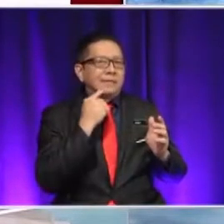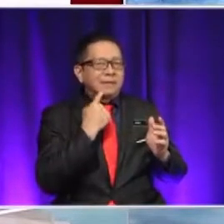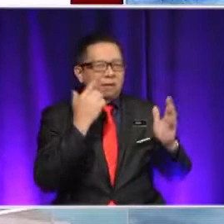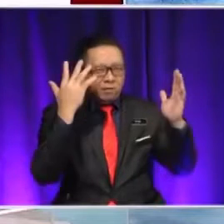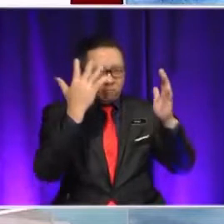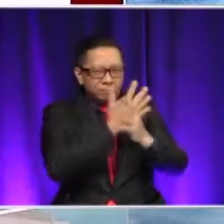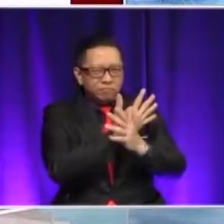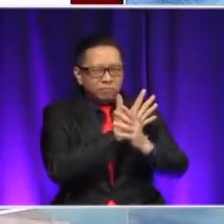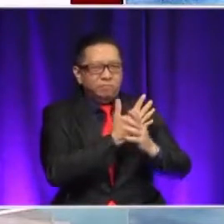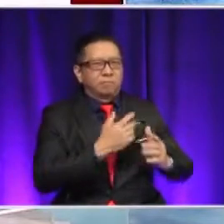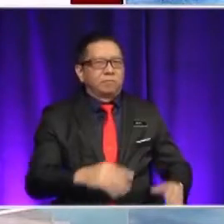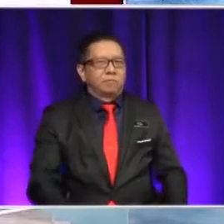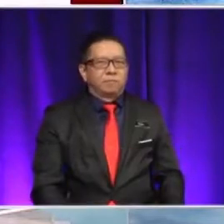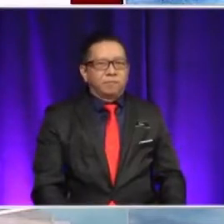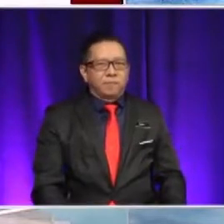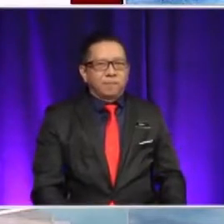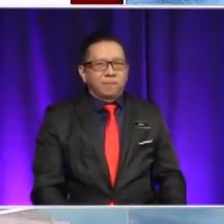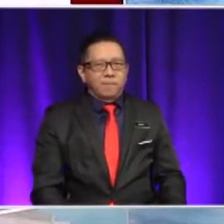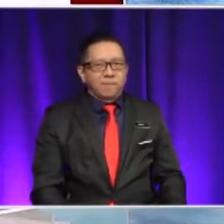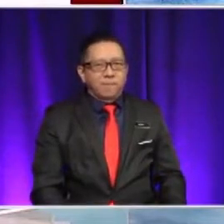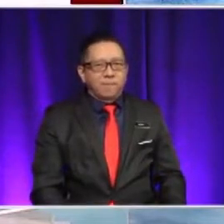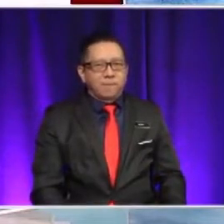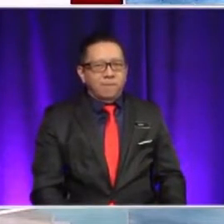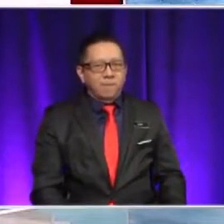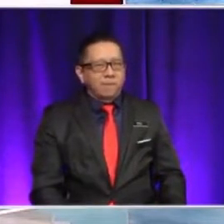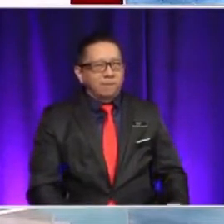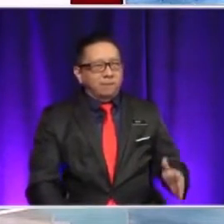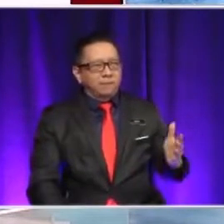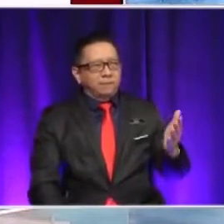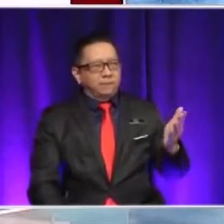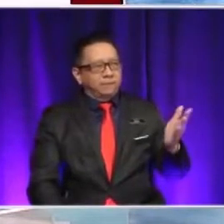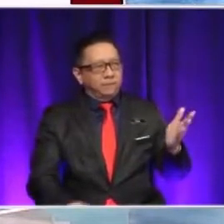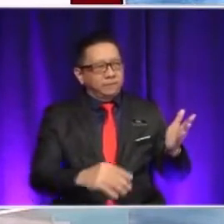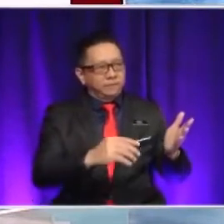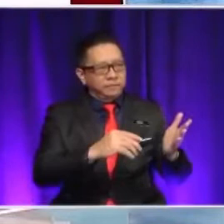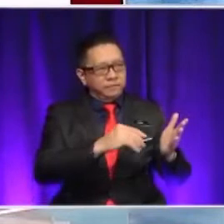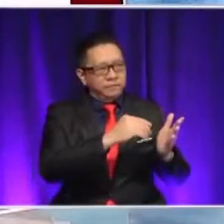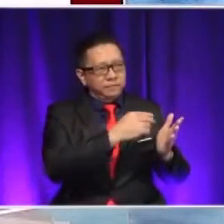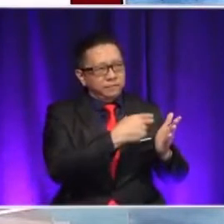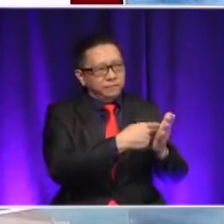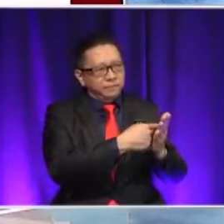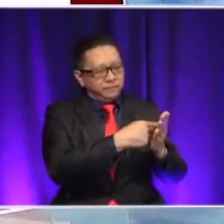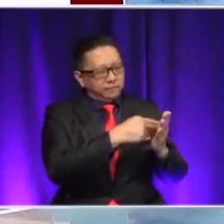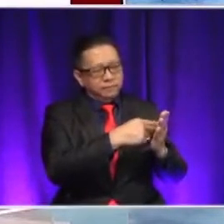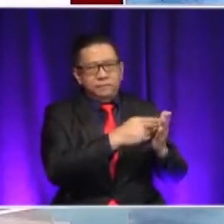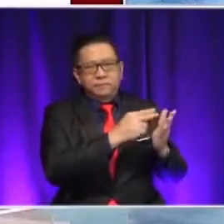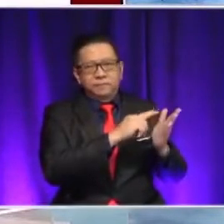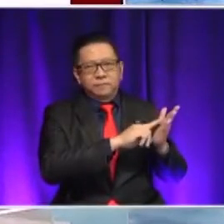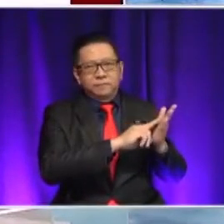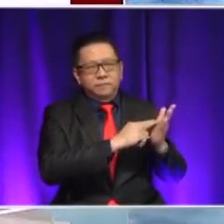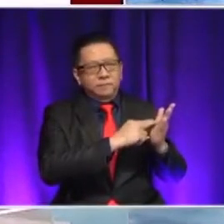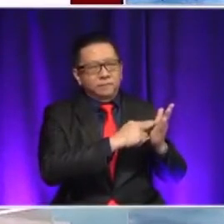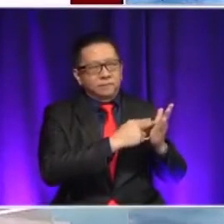warna e-mail pastu Guna teknik yang satpom berusaha di atas ke bawah